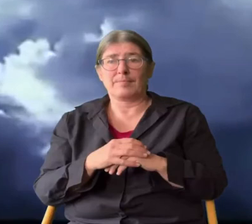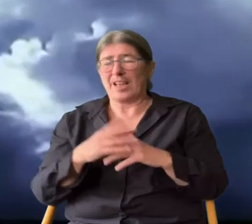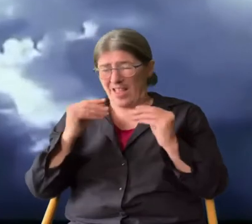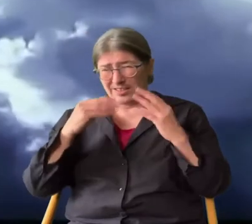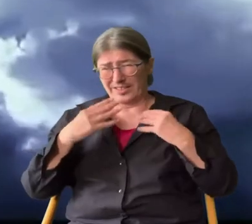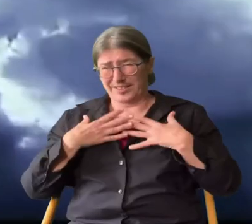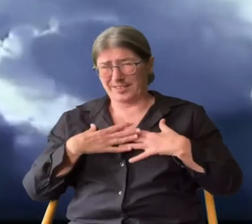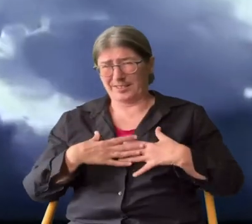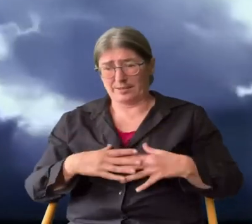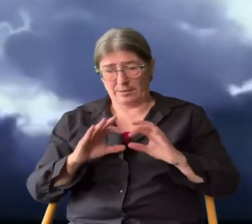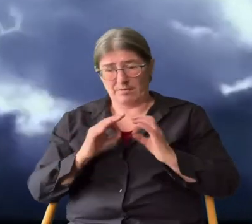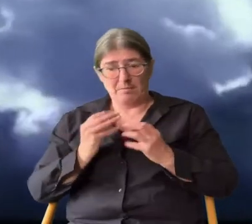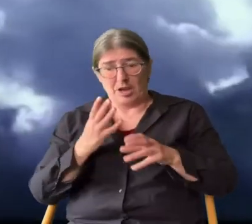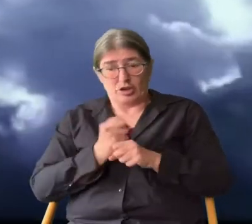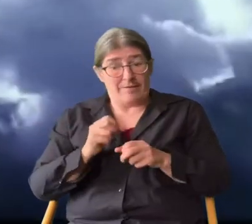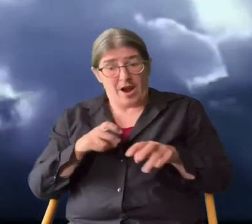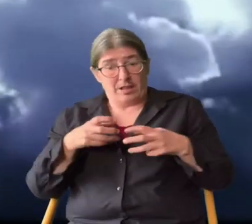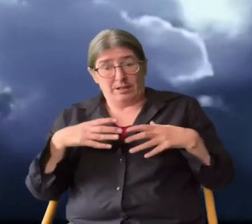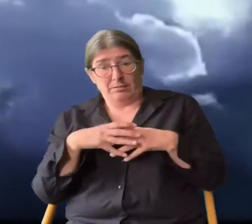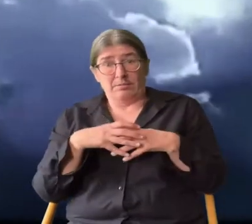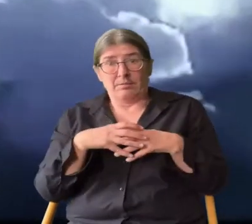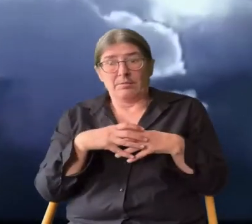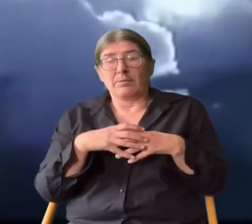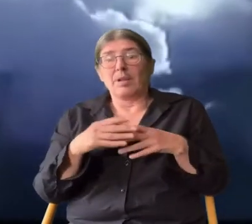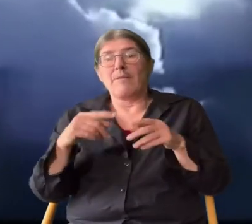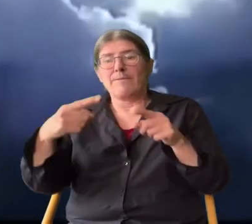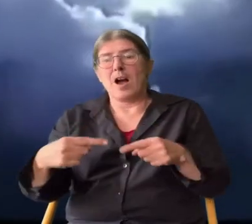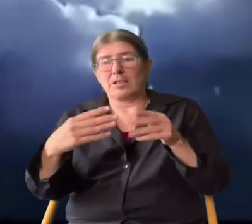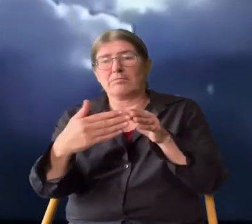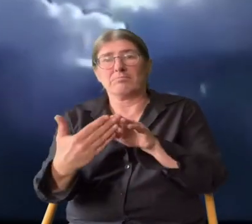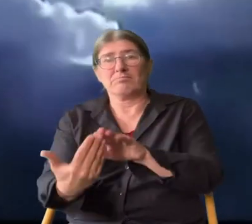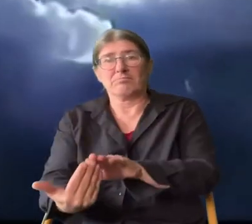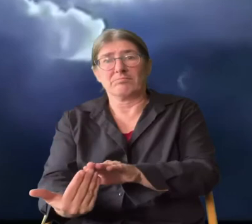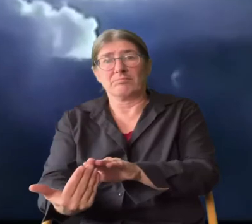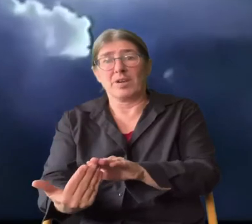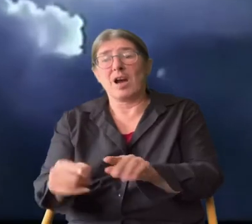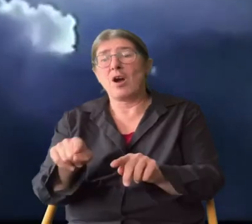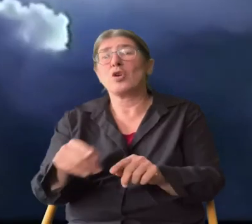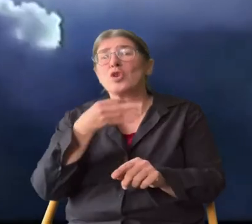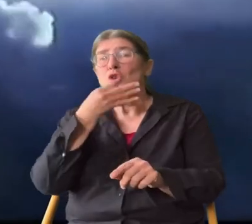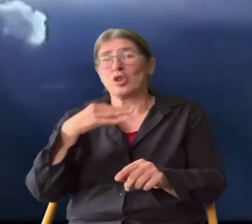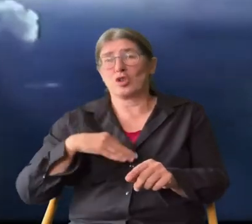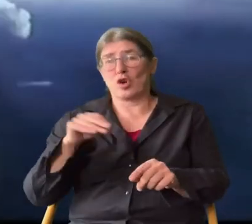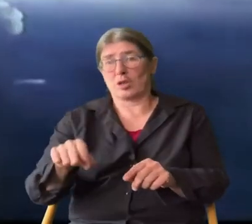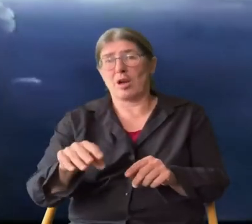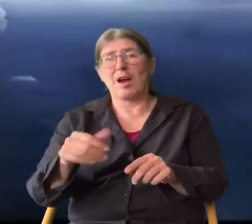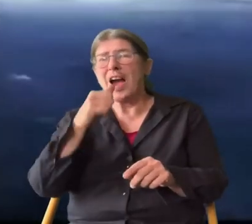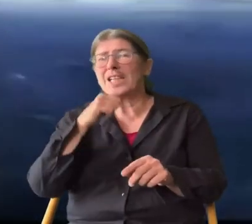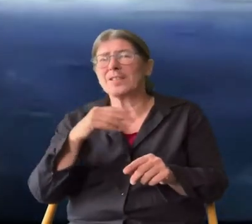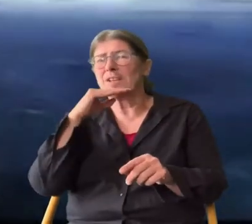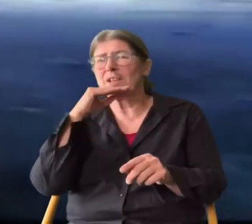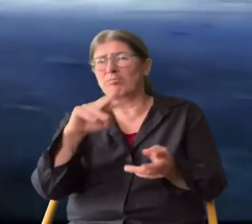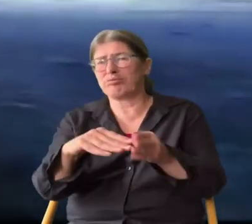völlig durchnässt kann sich die Familie retten. Doch mit dem Wagen sank auch die jüngste Tochter Heidrun ins